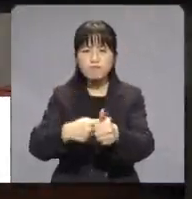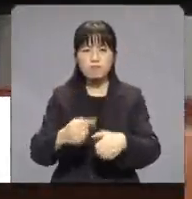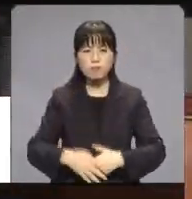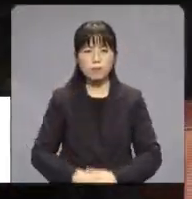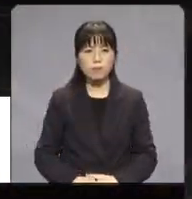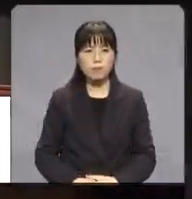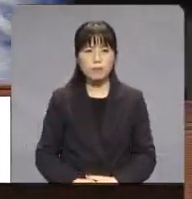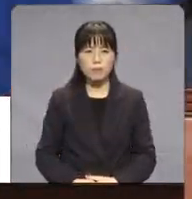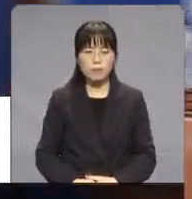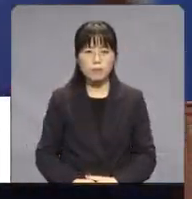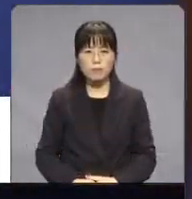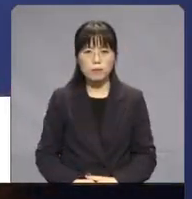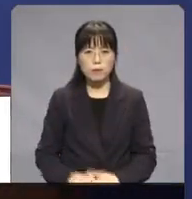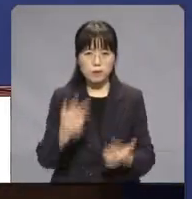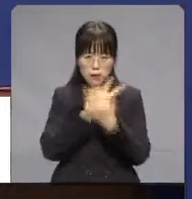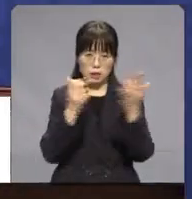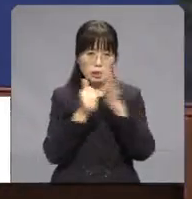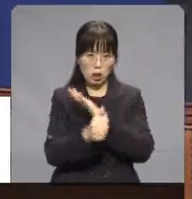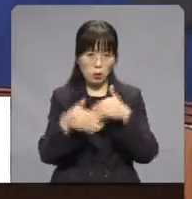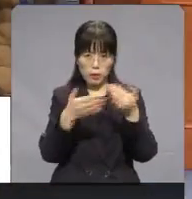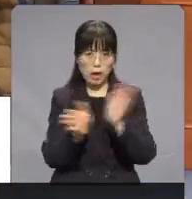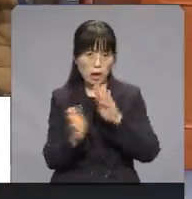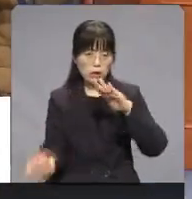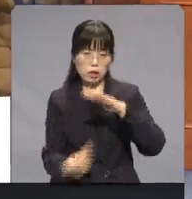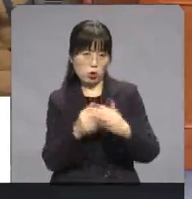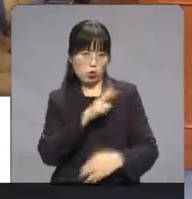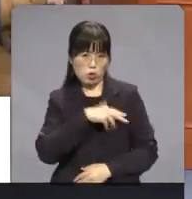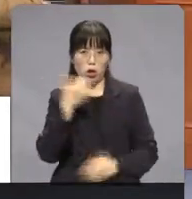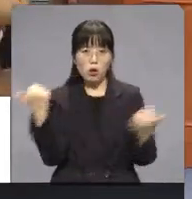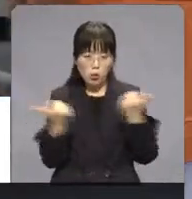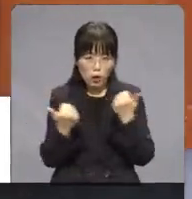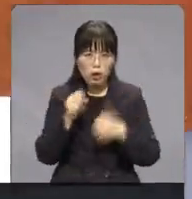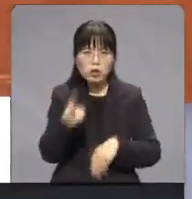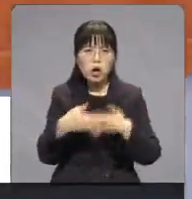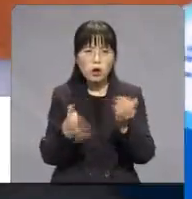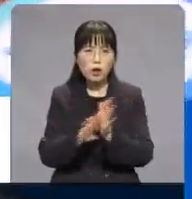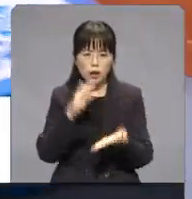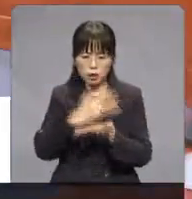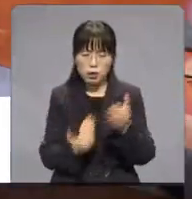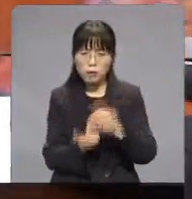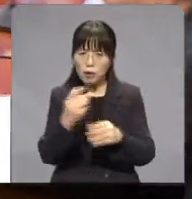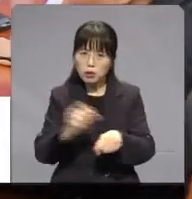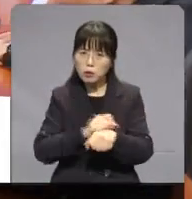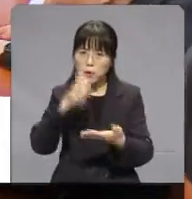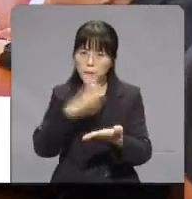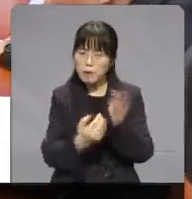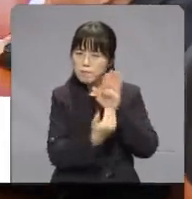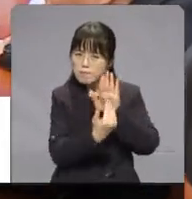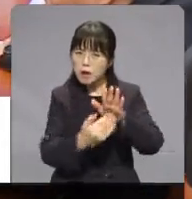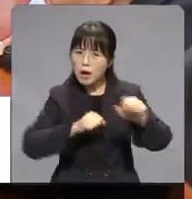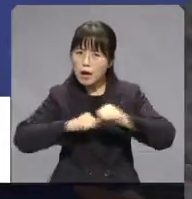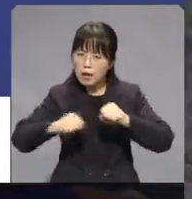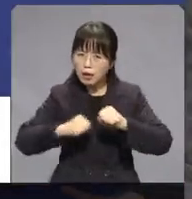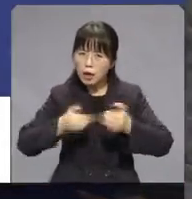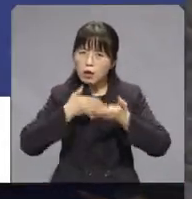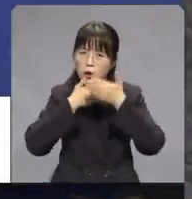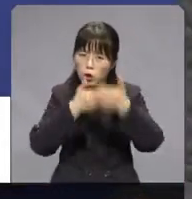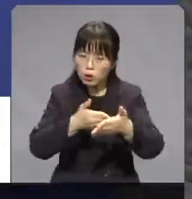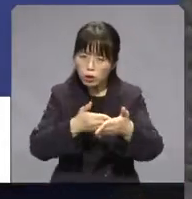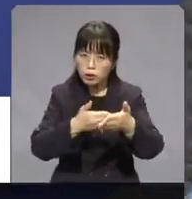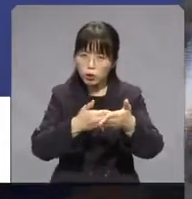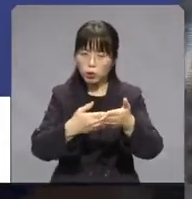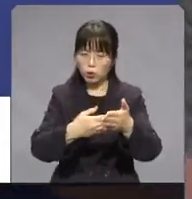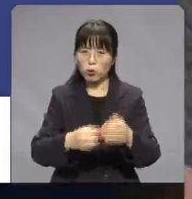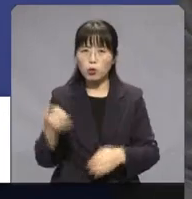비판했습니다. 이 대표는 당 최고위원회의에서 여당이 이태원 참사 특별법 거부권 행사를 건의하겠다고